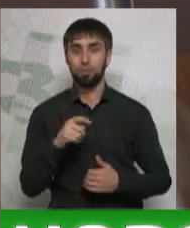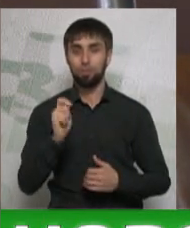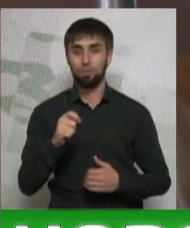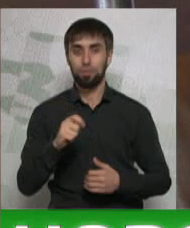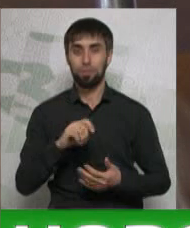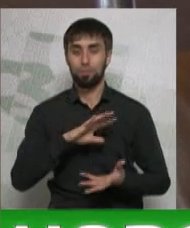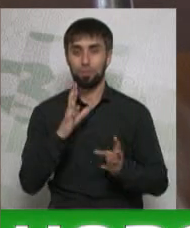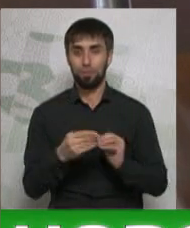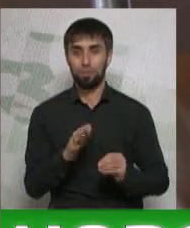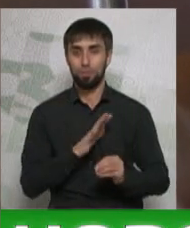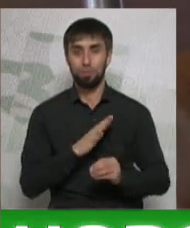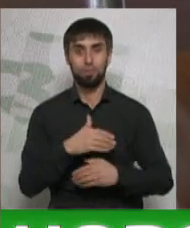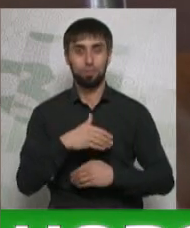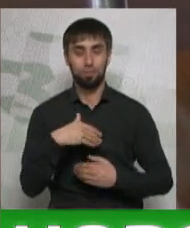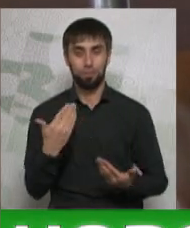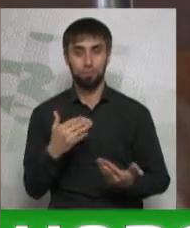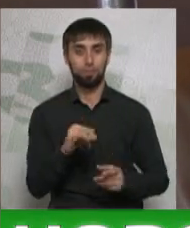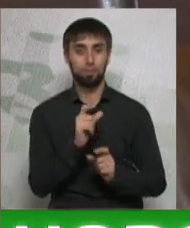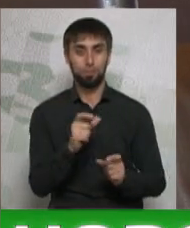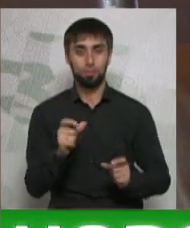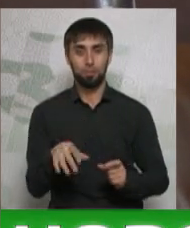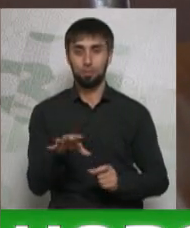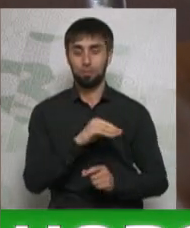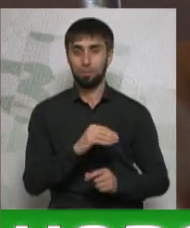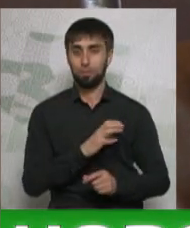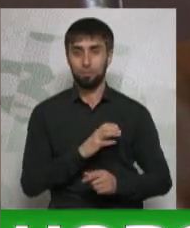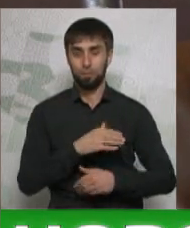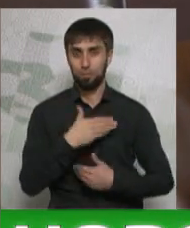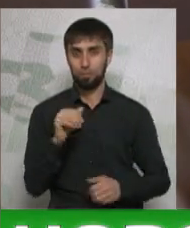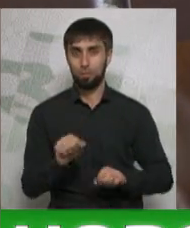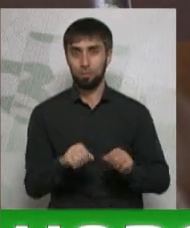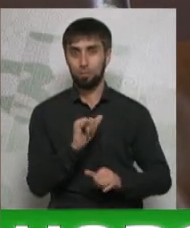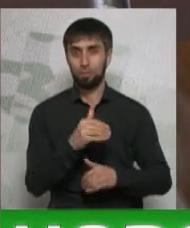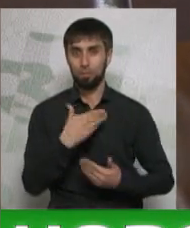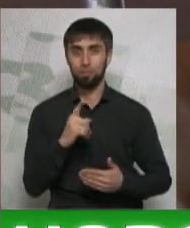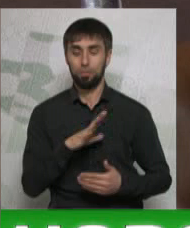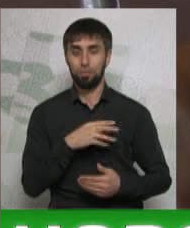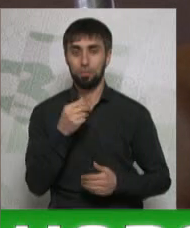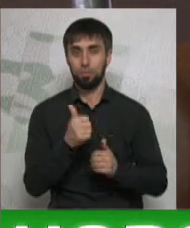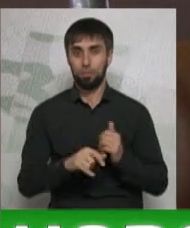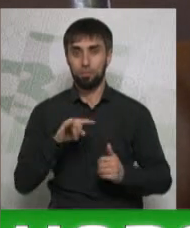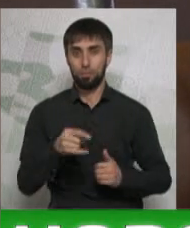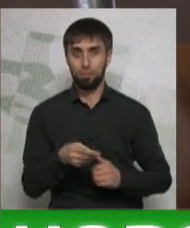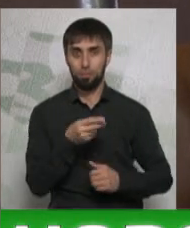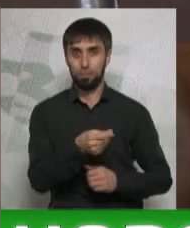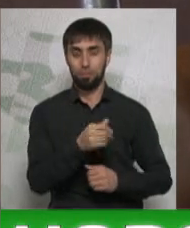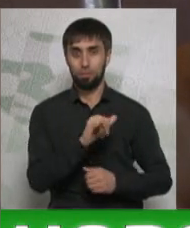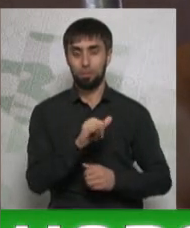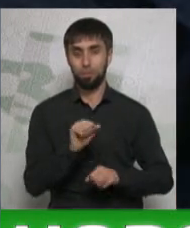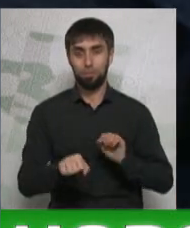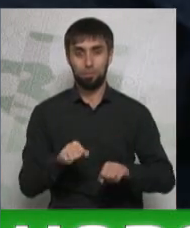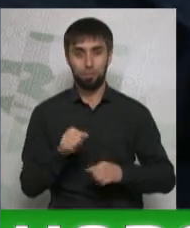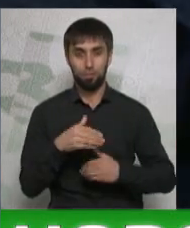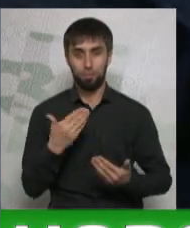сосна вообще хоу хоуц. Так, нах дихе, кая баш дихе, тарун жил, возможности жил, бац хоуз. Постоянно такси живут, жди, да,